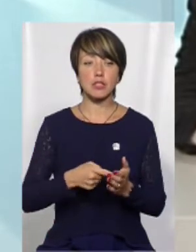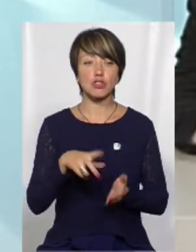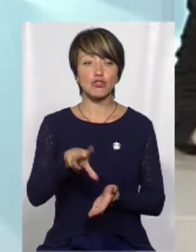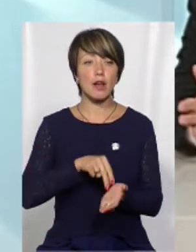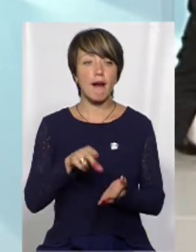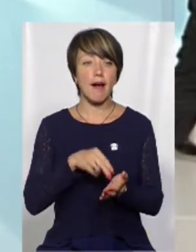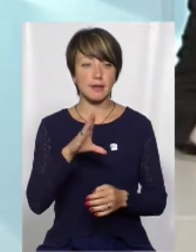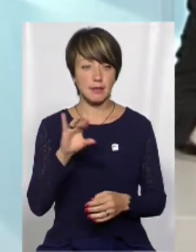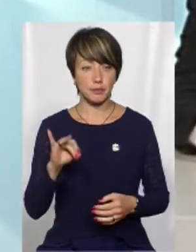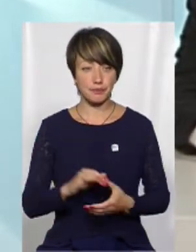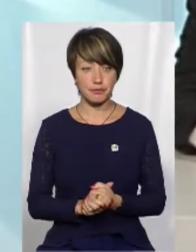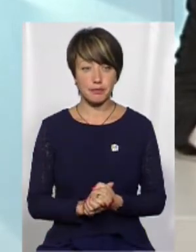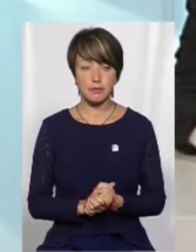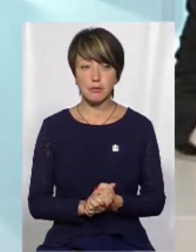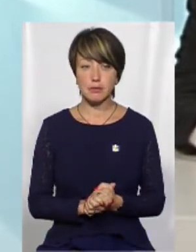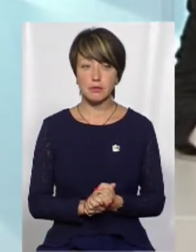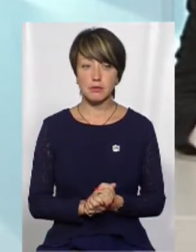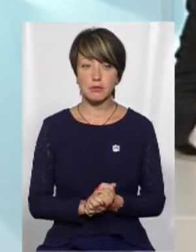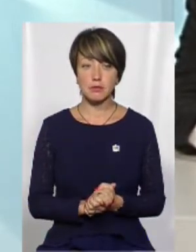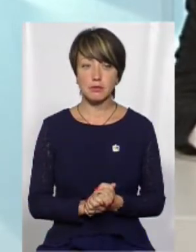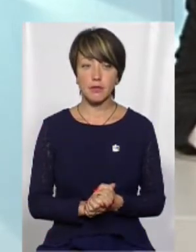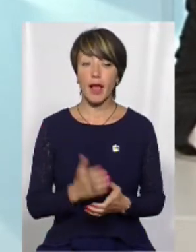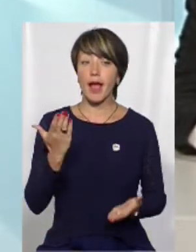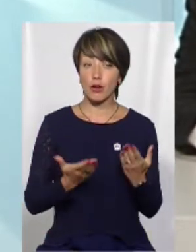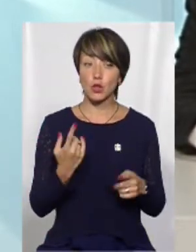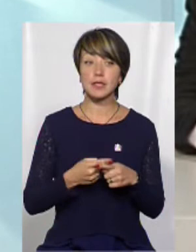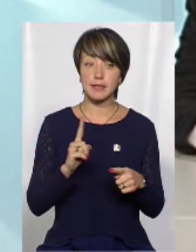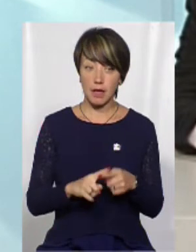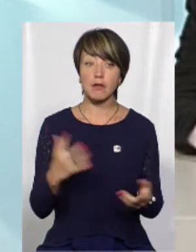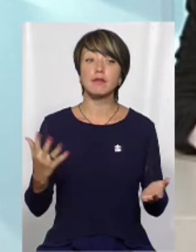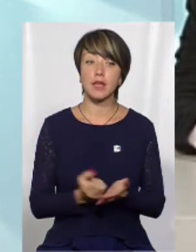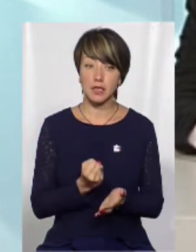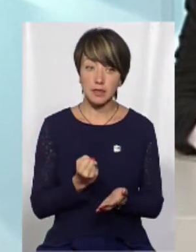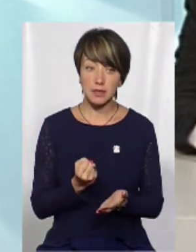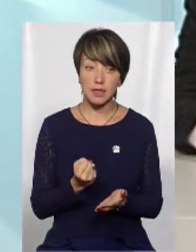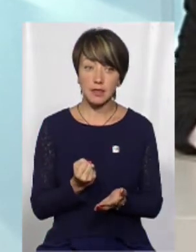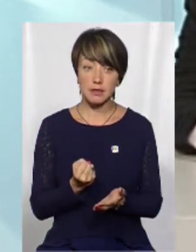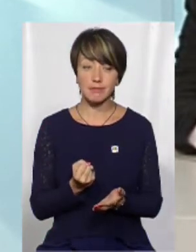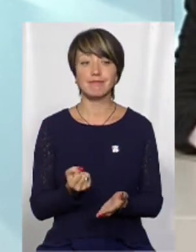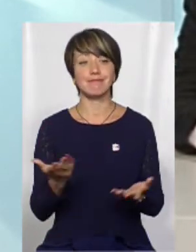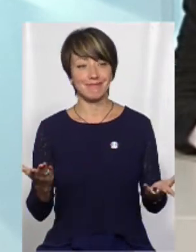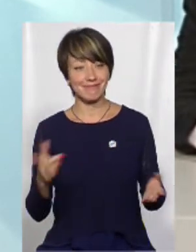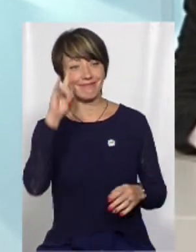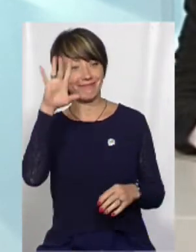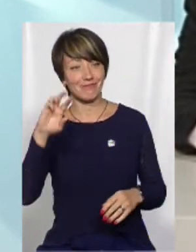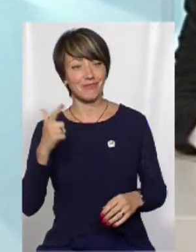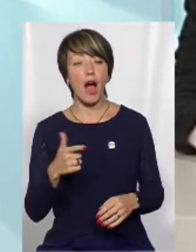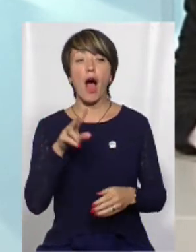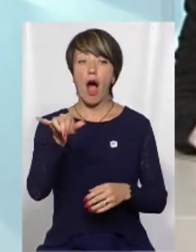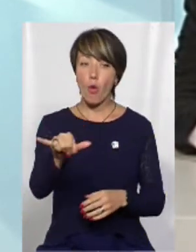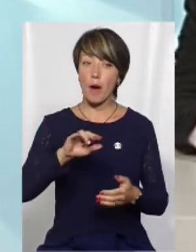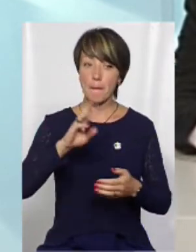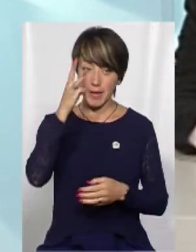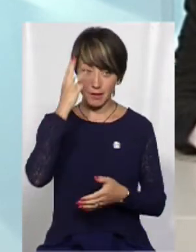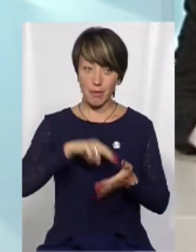marche? Якщо це буде, ну, якщо це піде, то Alléluia. Alléluia. А у Хмельницькому плануєте